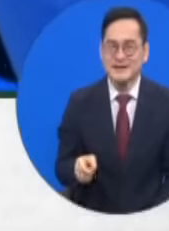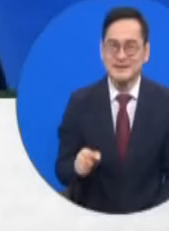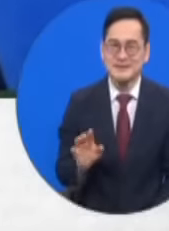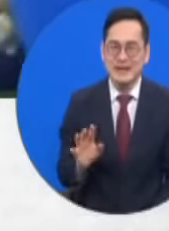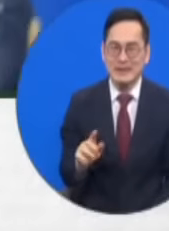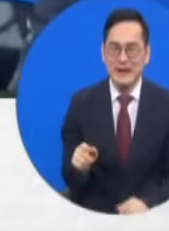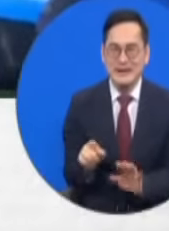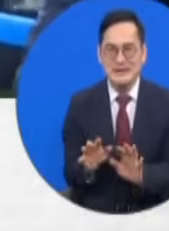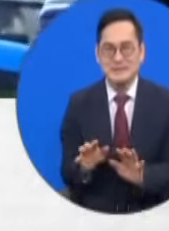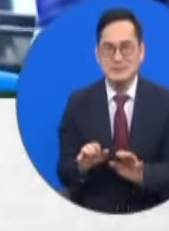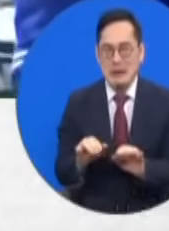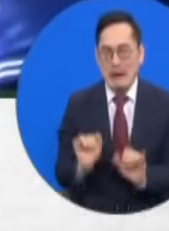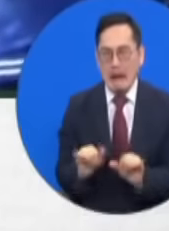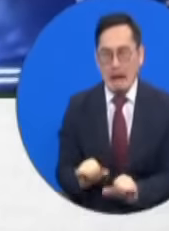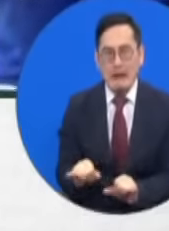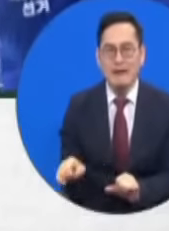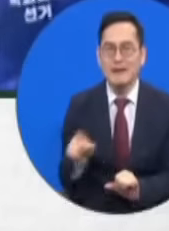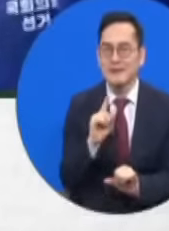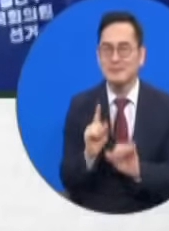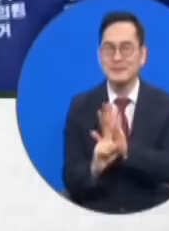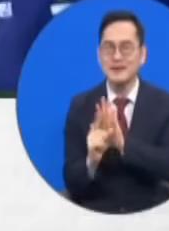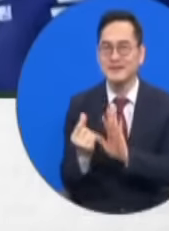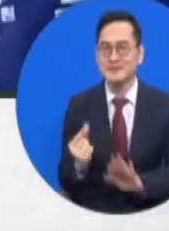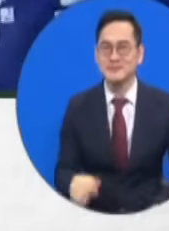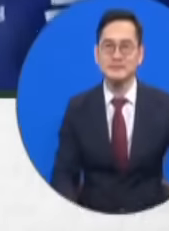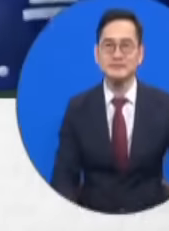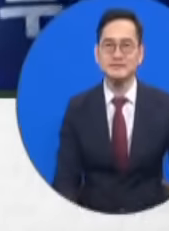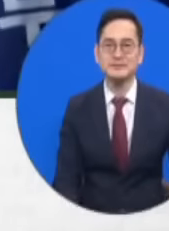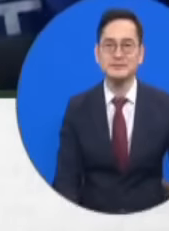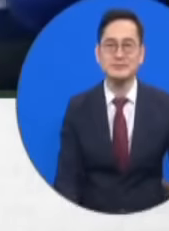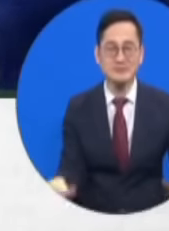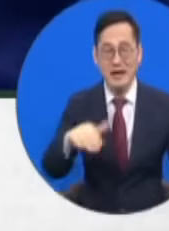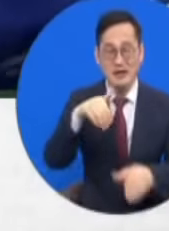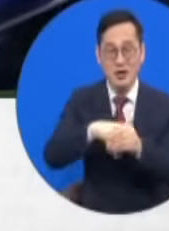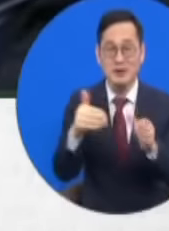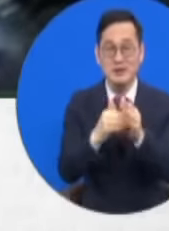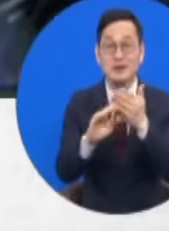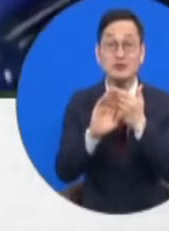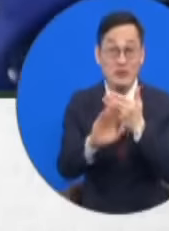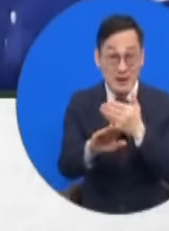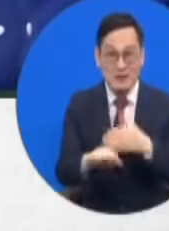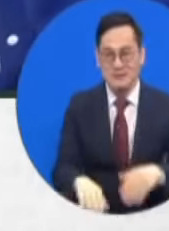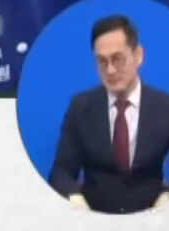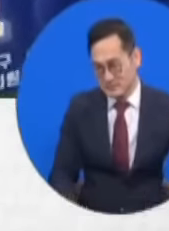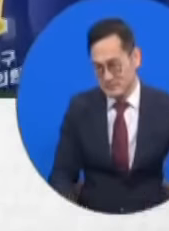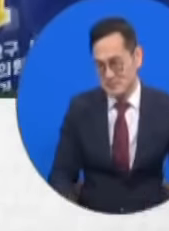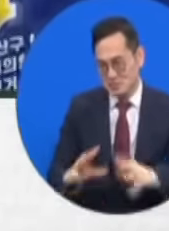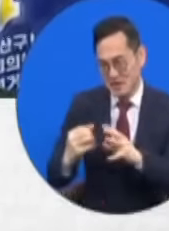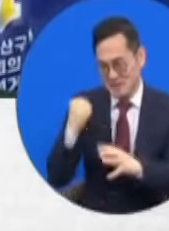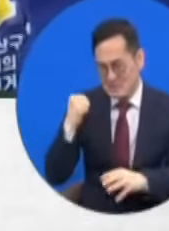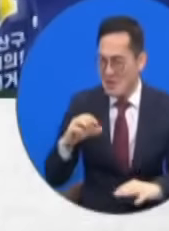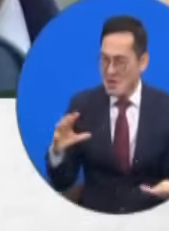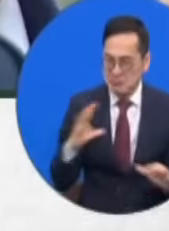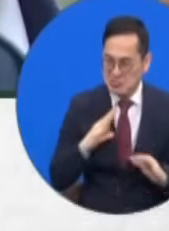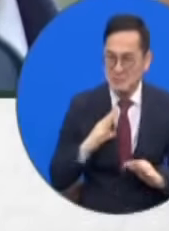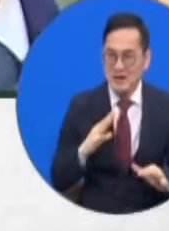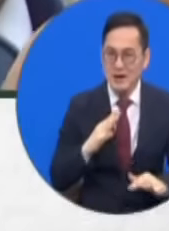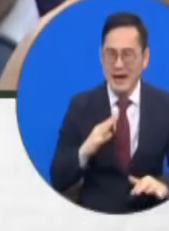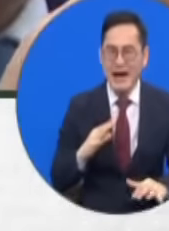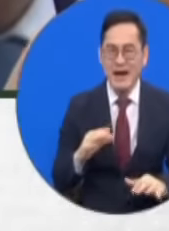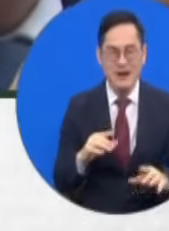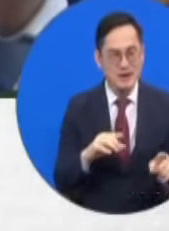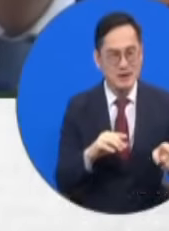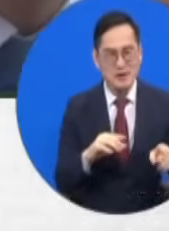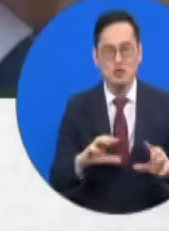국민은 늘 그랬어요. 선거가 끝나고 나면 모든 언론에 모든 전문가들이 야, 역시 국민의 눈 무섭다. 국민